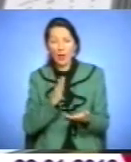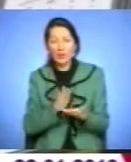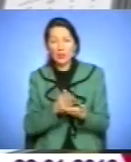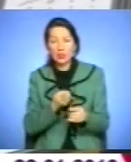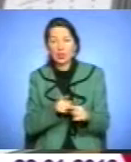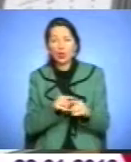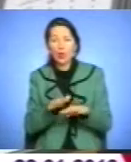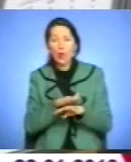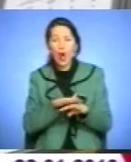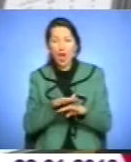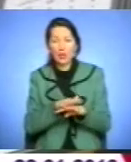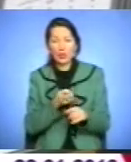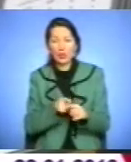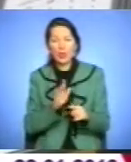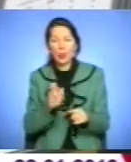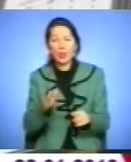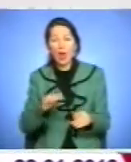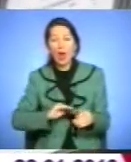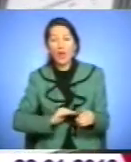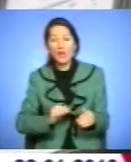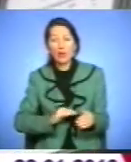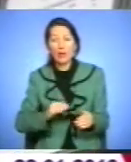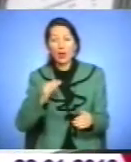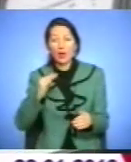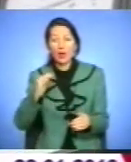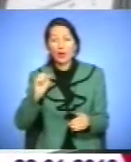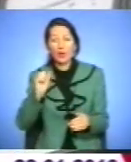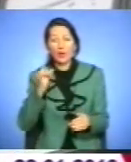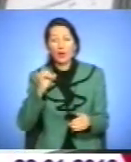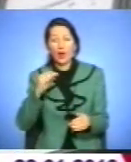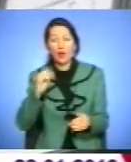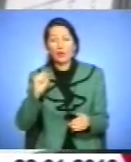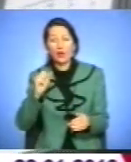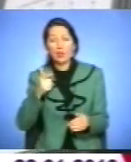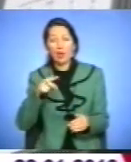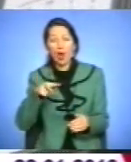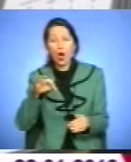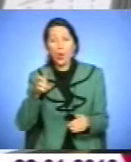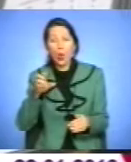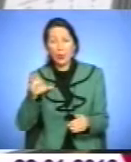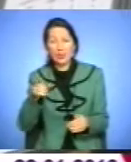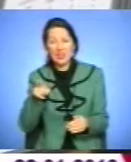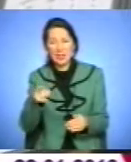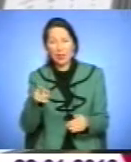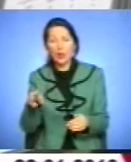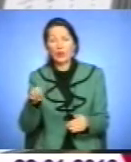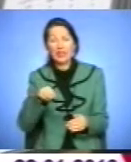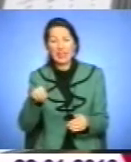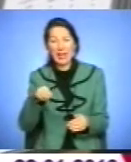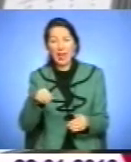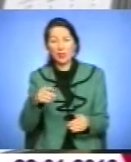ринку, це була фірма VVS Global, і з нею в травні 2011